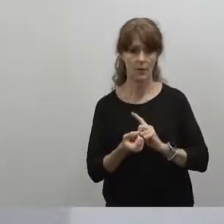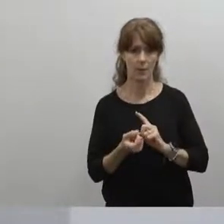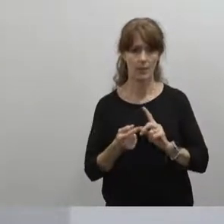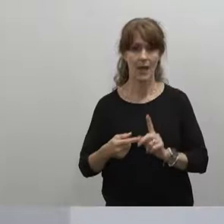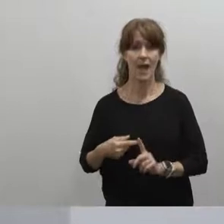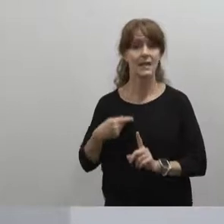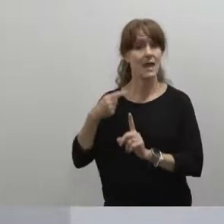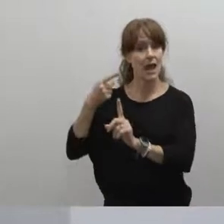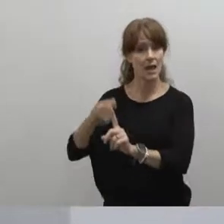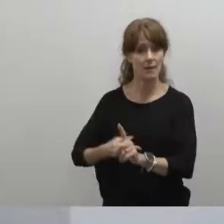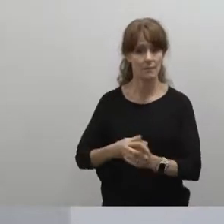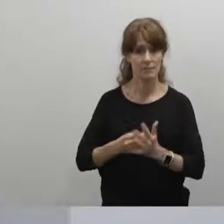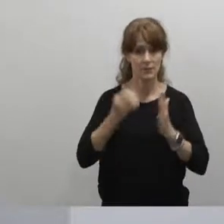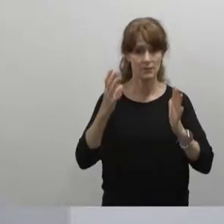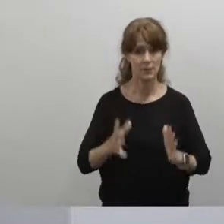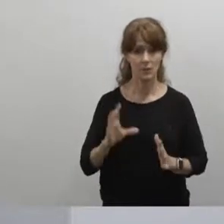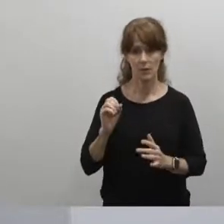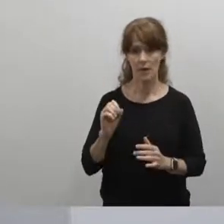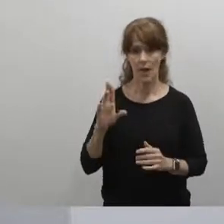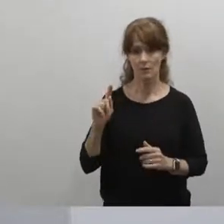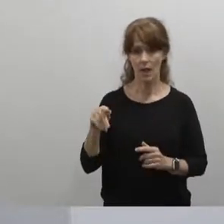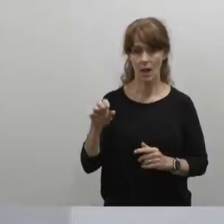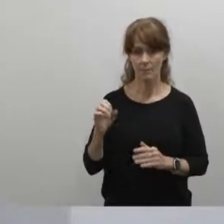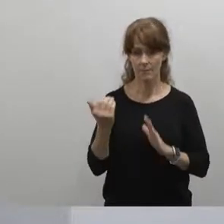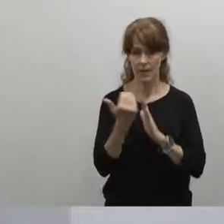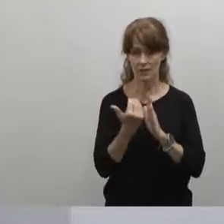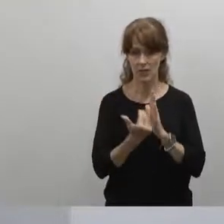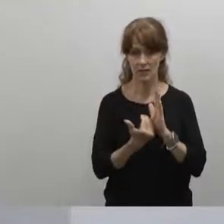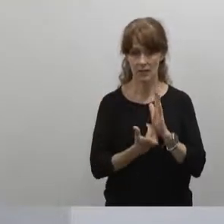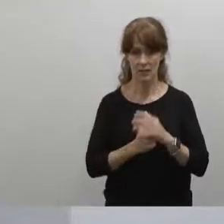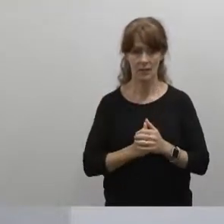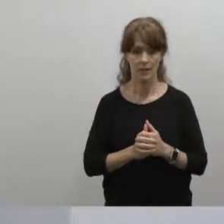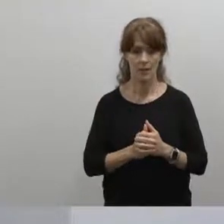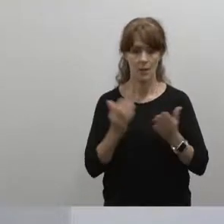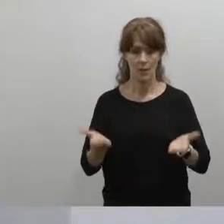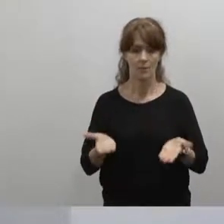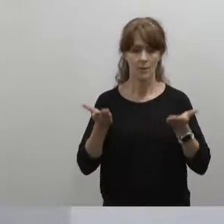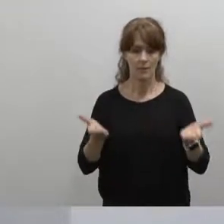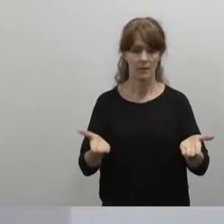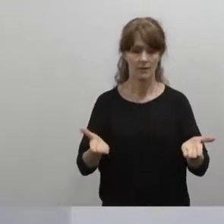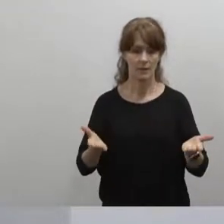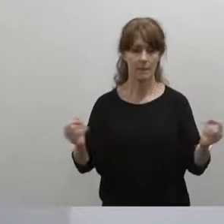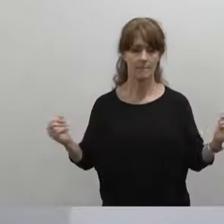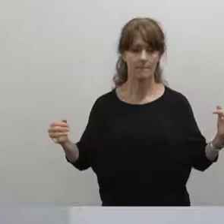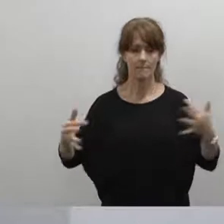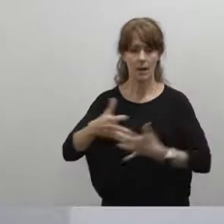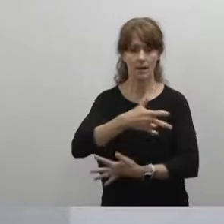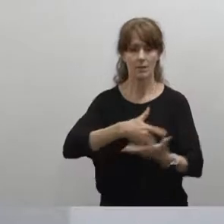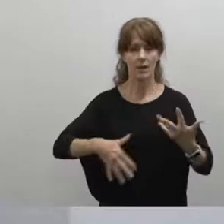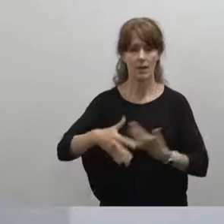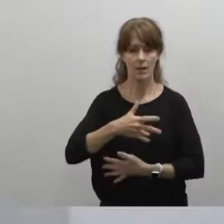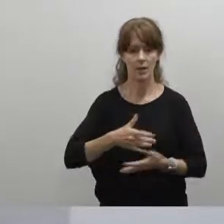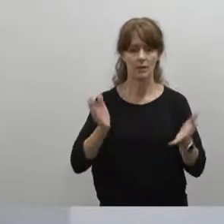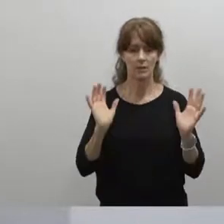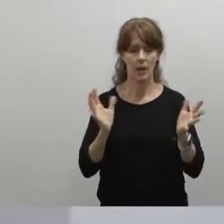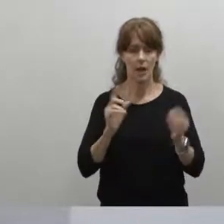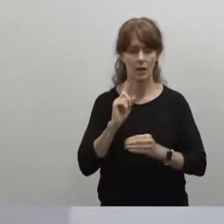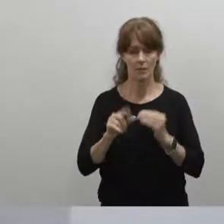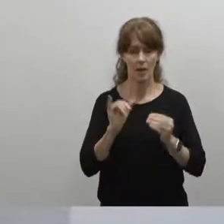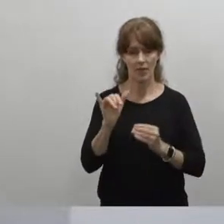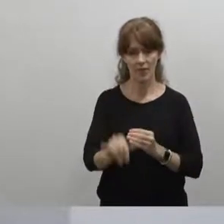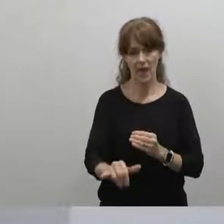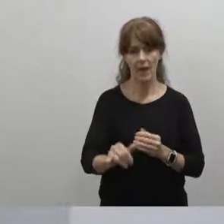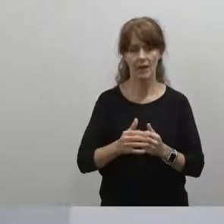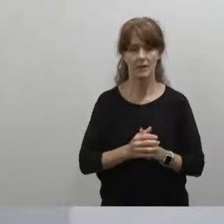hai dương đăng ai cứ thả dương có năng thui ca sòng cặp phong đá từ lử cả